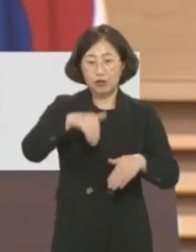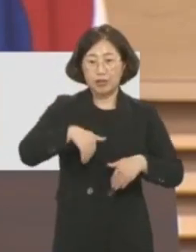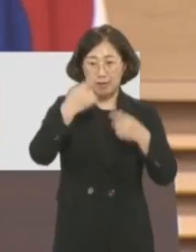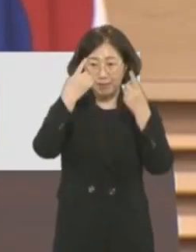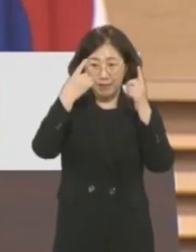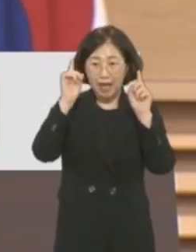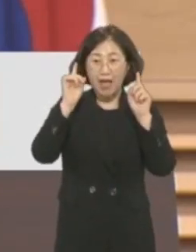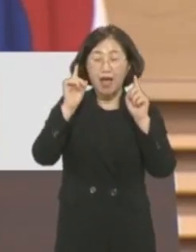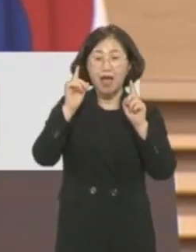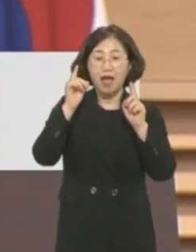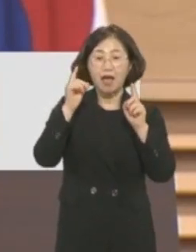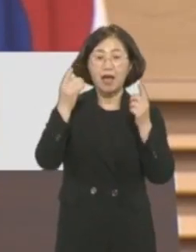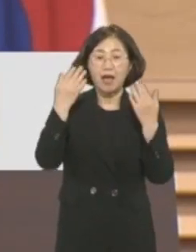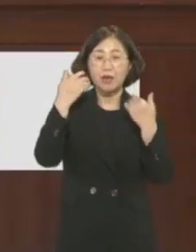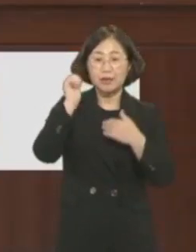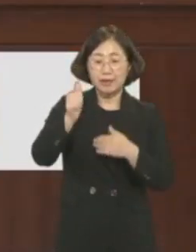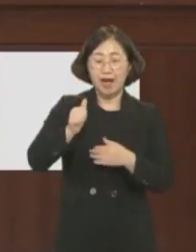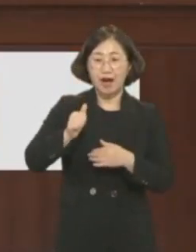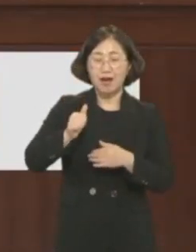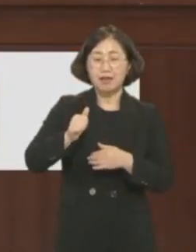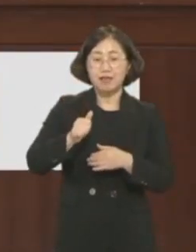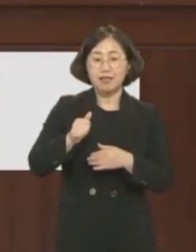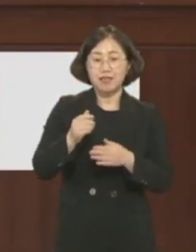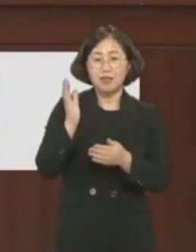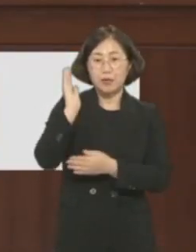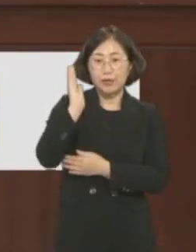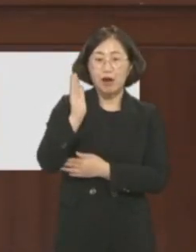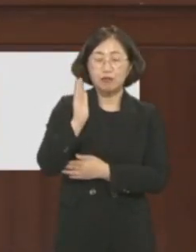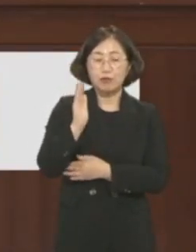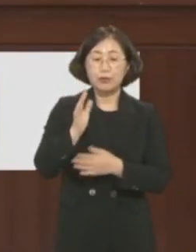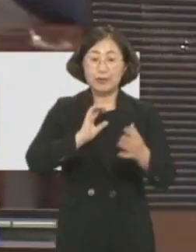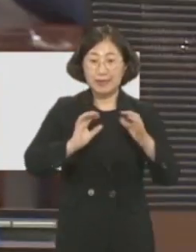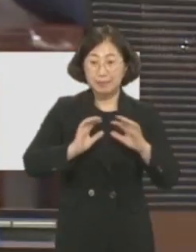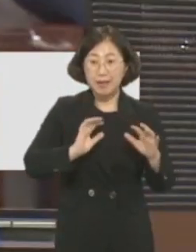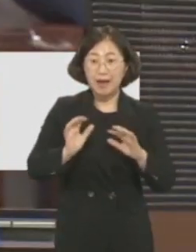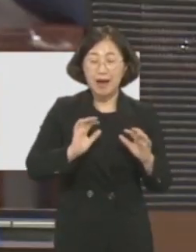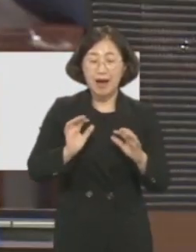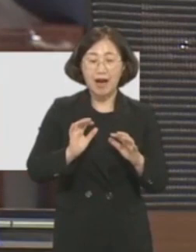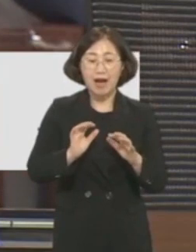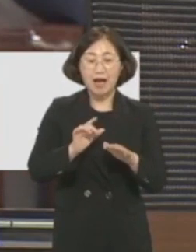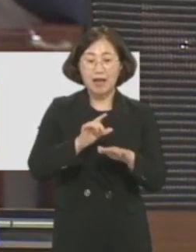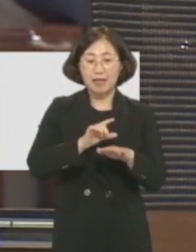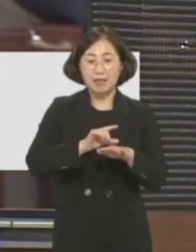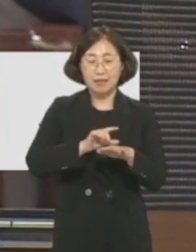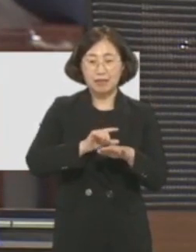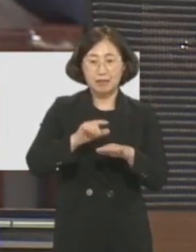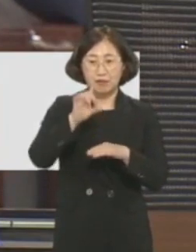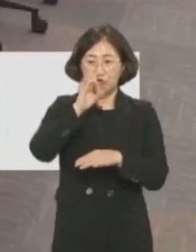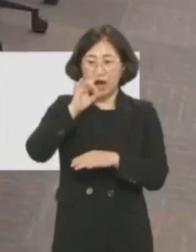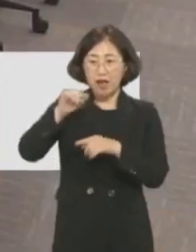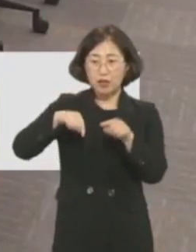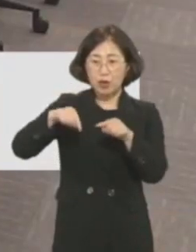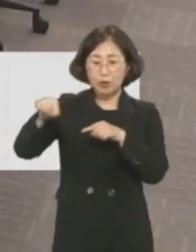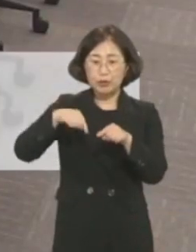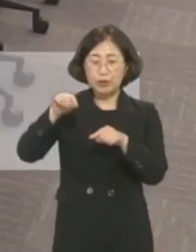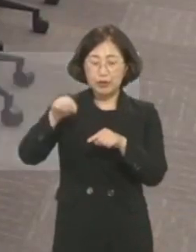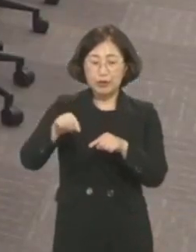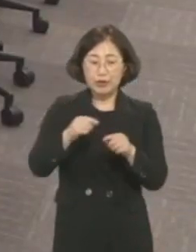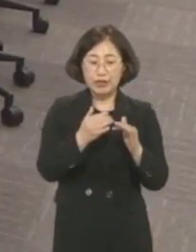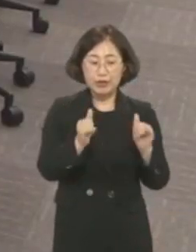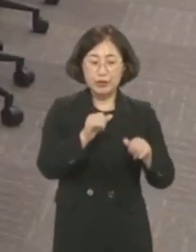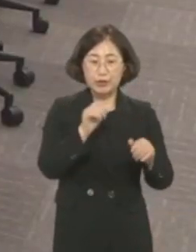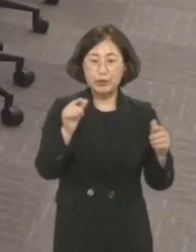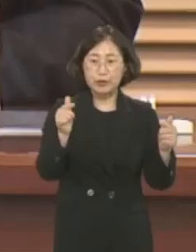명예교실을 좌장으로 윤석열 정부의 지방시대를 놓고 벌인 토론에서는 중앙주도의 정책으로는 인구감소와 지방